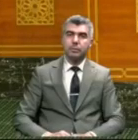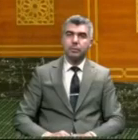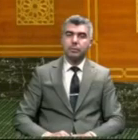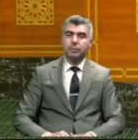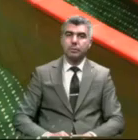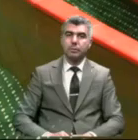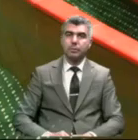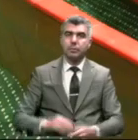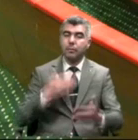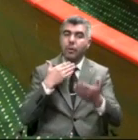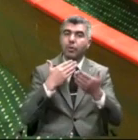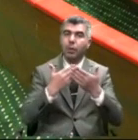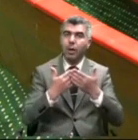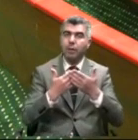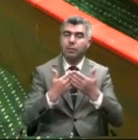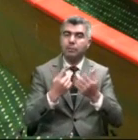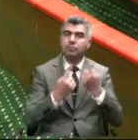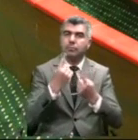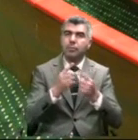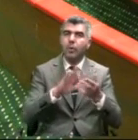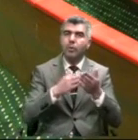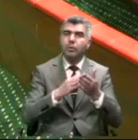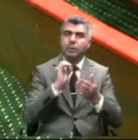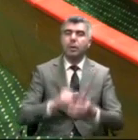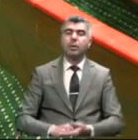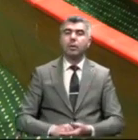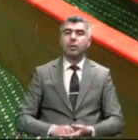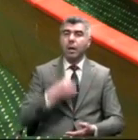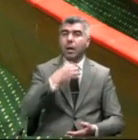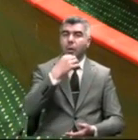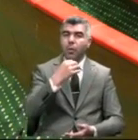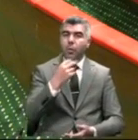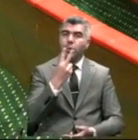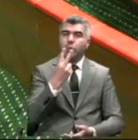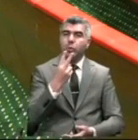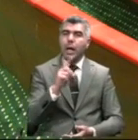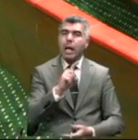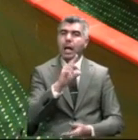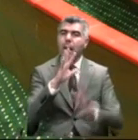شكرا على التعقيبات نعطيكم غير رقمين